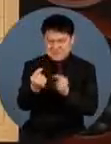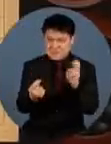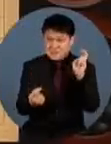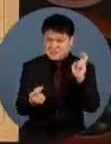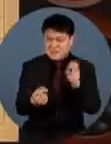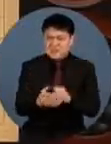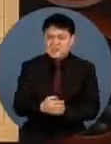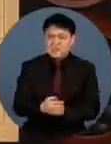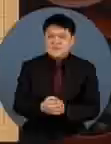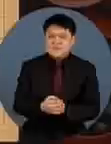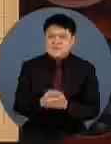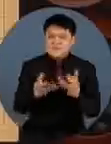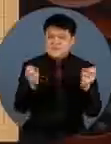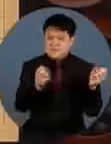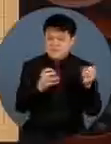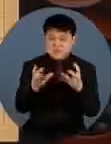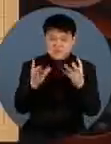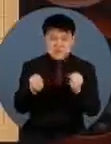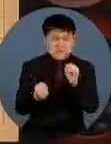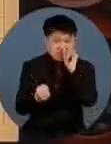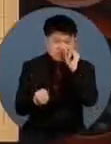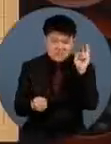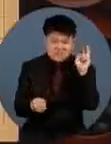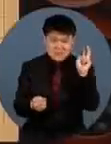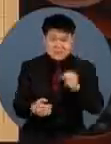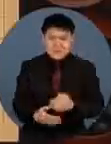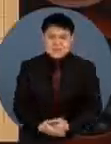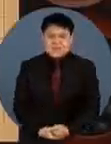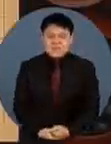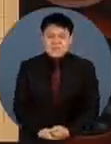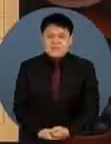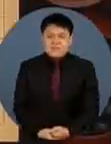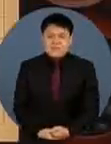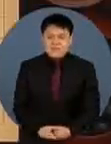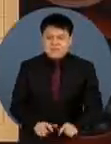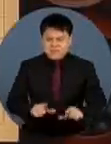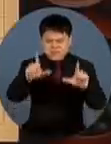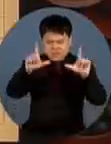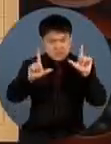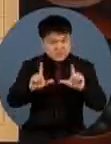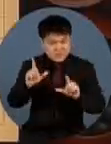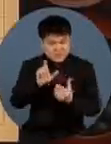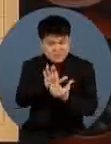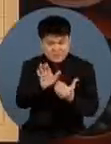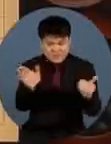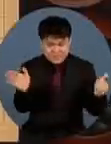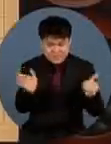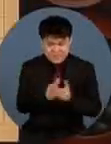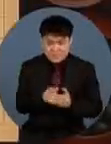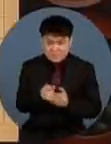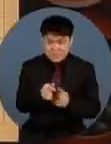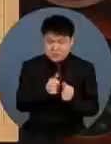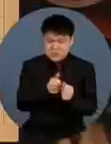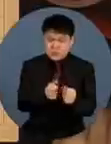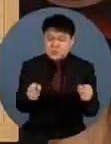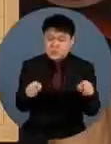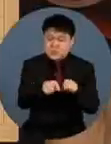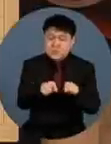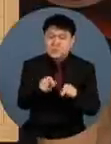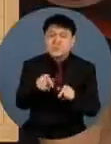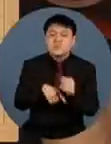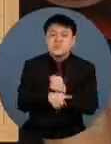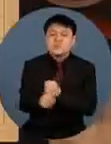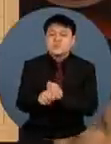같습니다. 많은 대화도 필요하겠죠. 그렇죠. 자, 나를 자를 지켰습니다. 네. 자, 저 붙여놓은 이유는